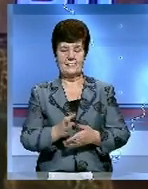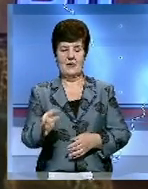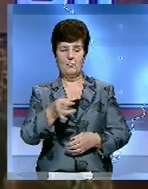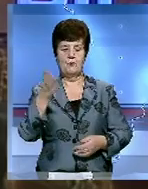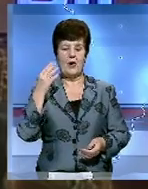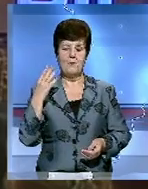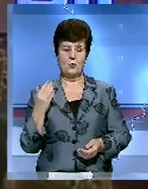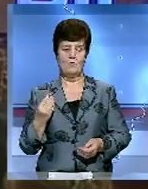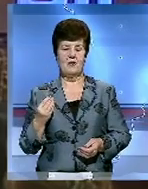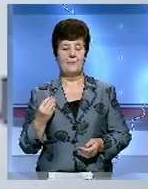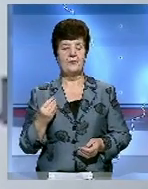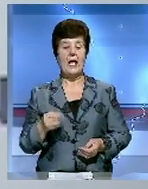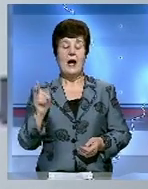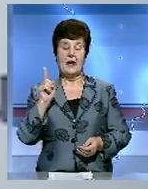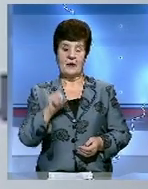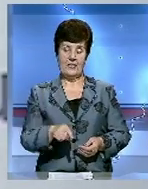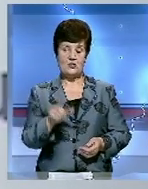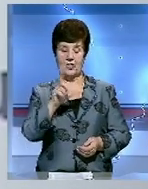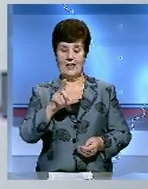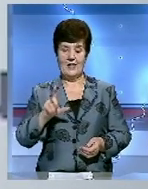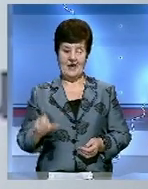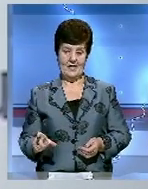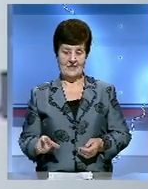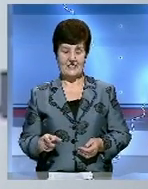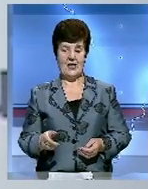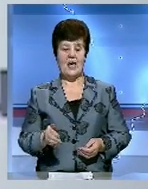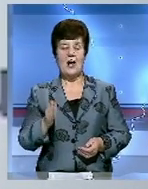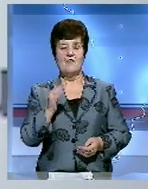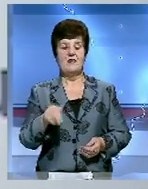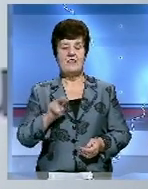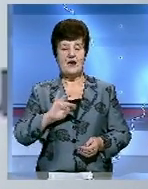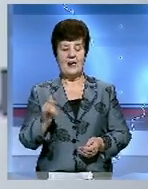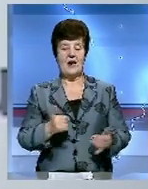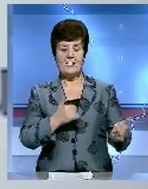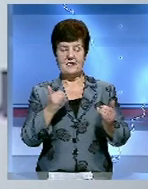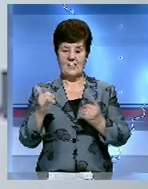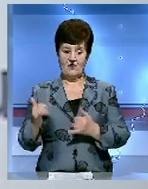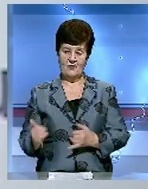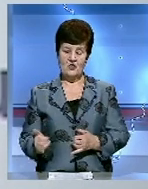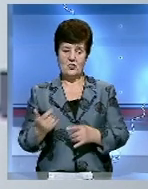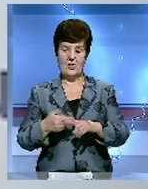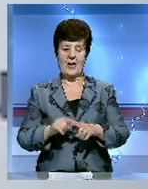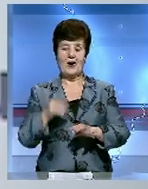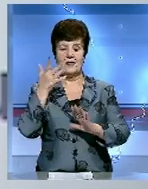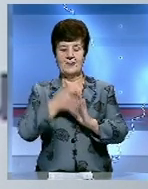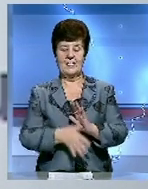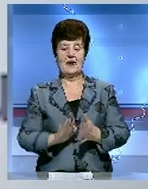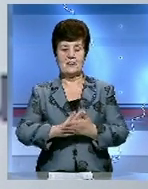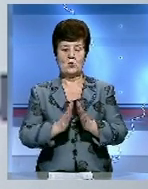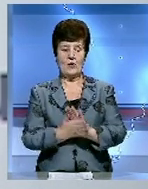cât și clienților fideli ai serviciilor de catering, care înțeleg situația acestor